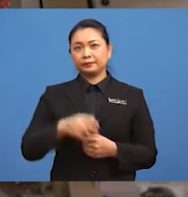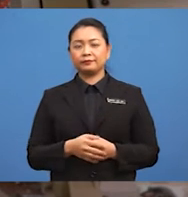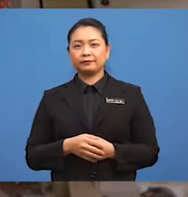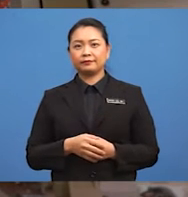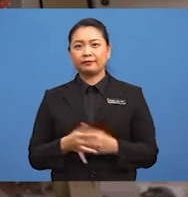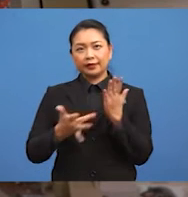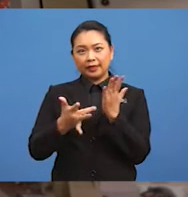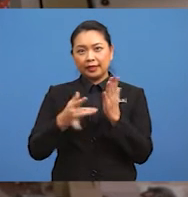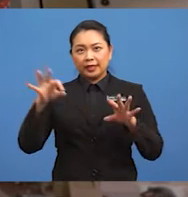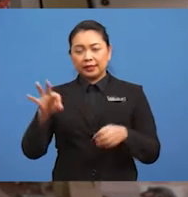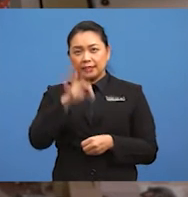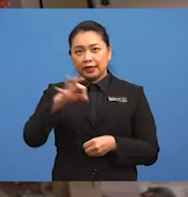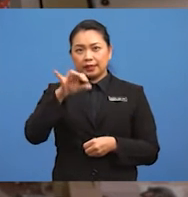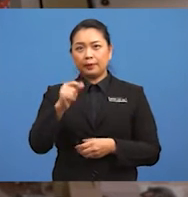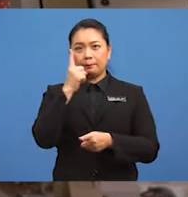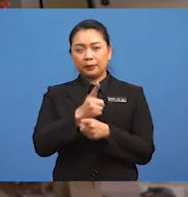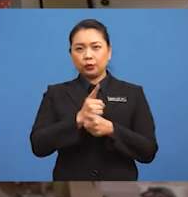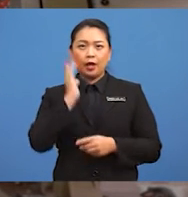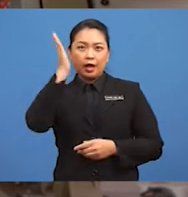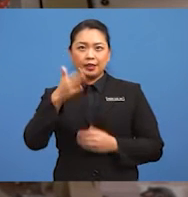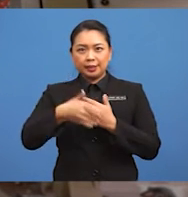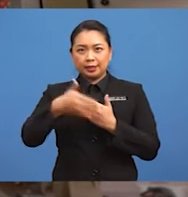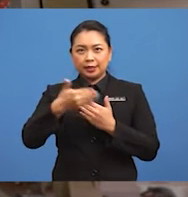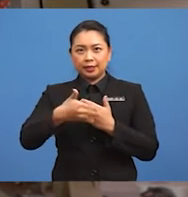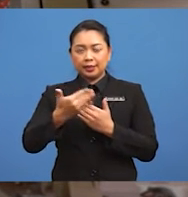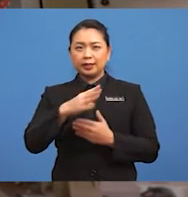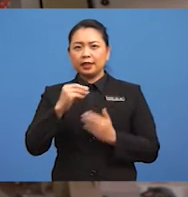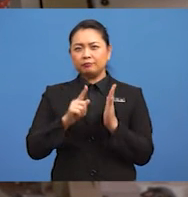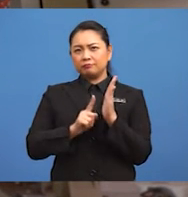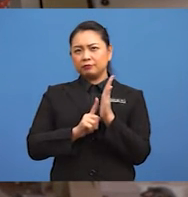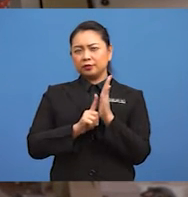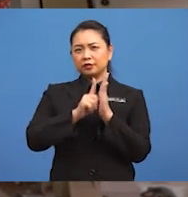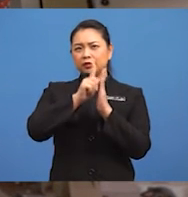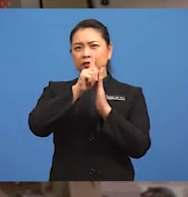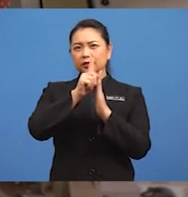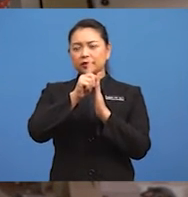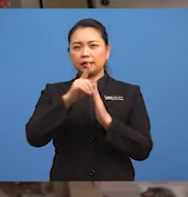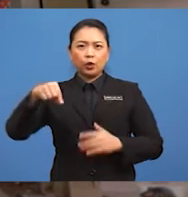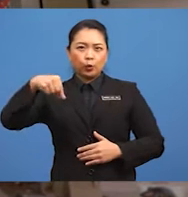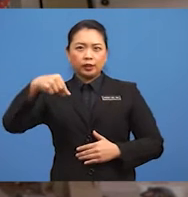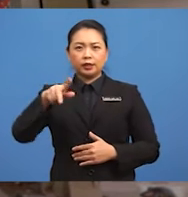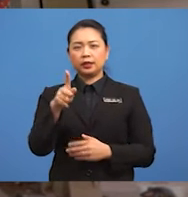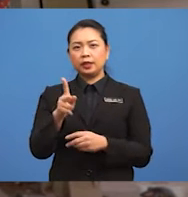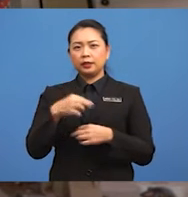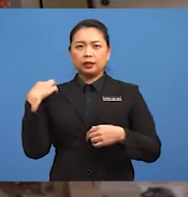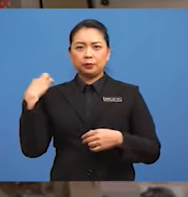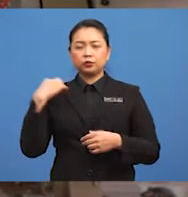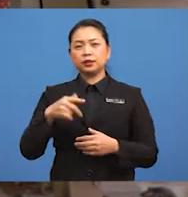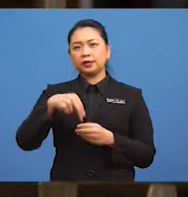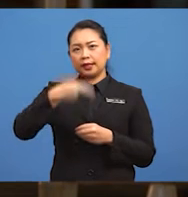Teknik menjahit yang betul akan memudahkan dan meningkatkan kualiti pakaian yang dihasilkan.